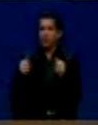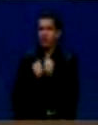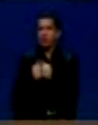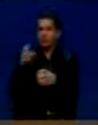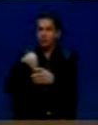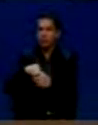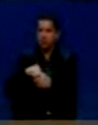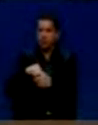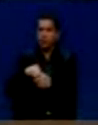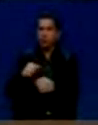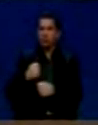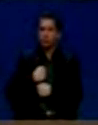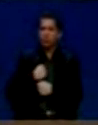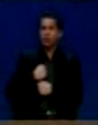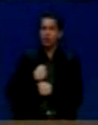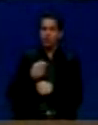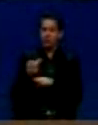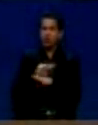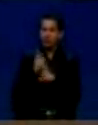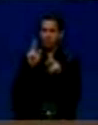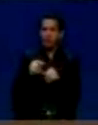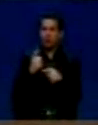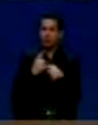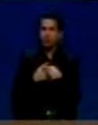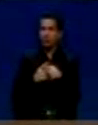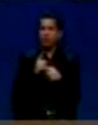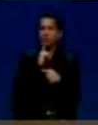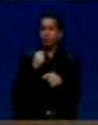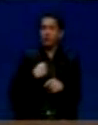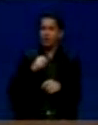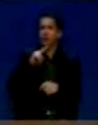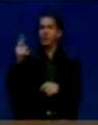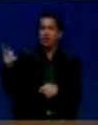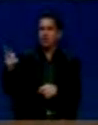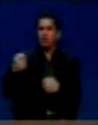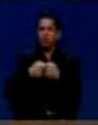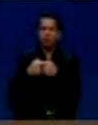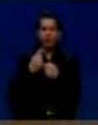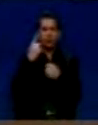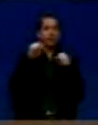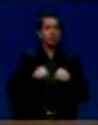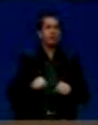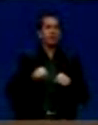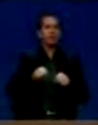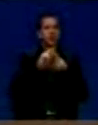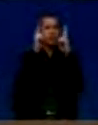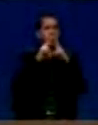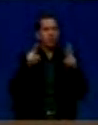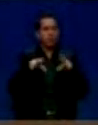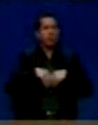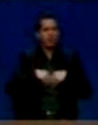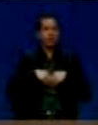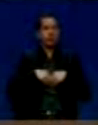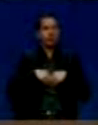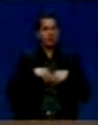formacioneve ushtarake të vendit shtetësinë të cilin kanë, po cilët do formacion tjetër ushtarak që organizohen nga një qeveri ndërkombëtarisht e pranuar. Ta përkthejnë në një